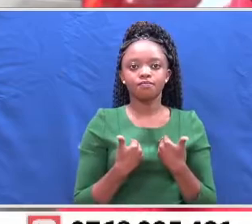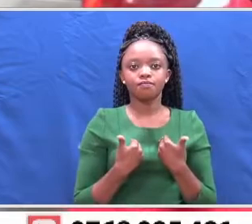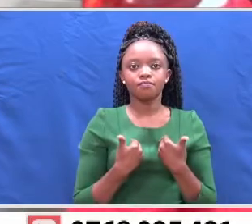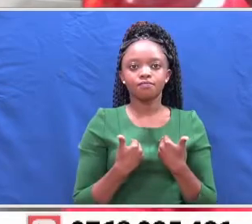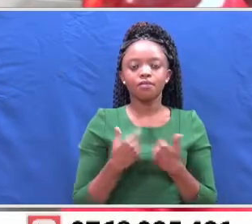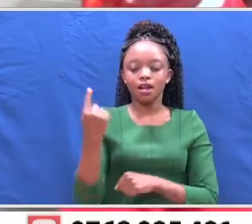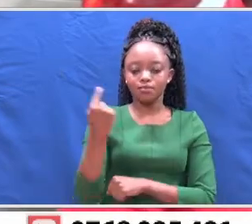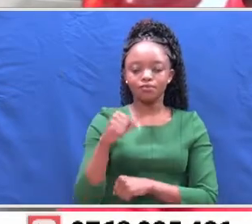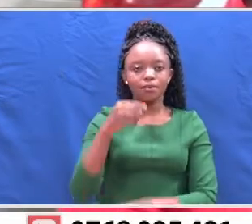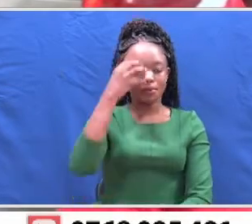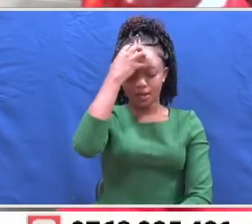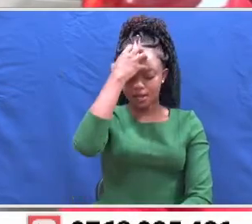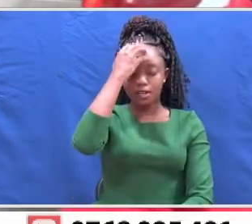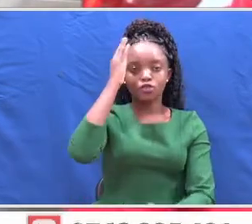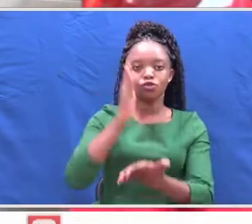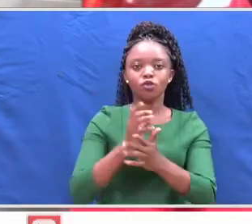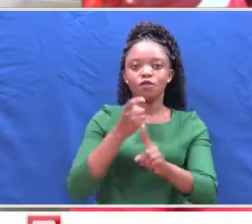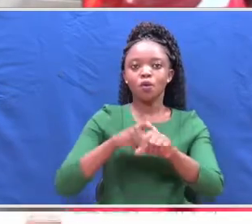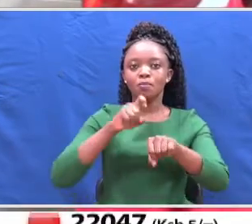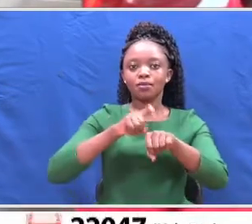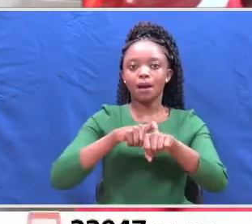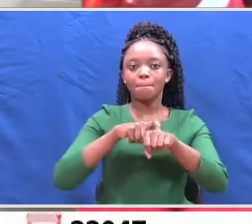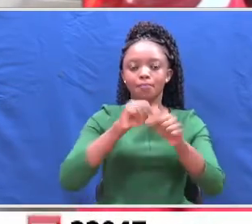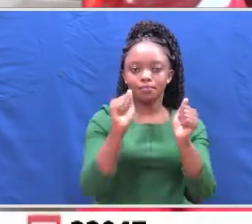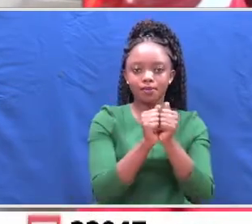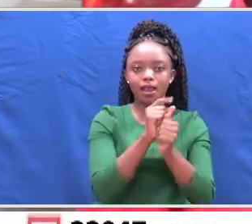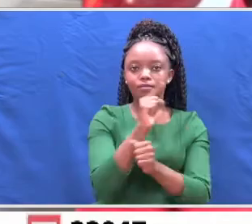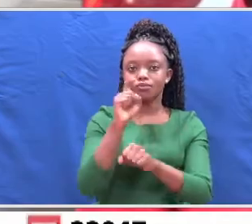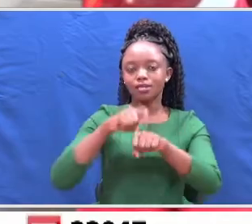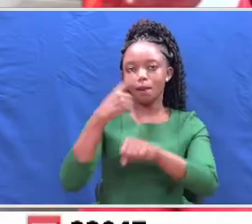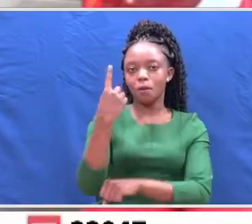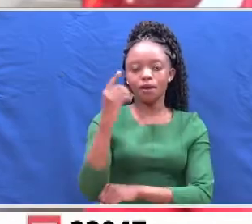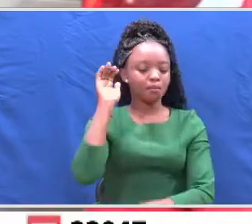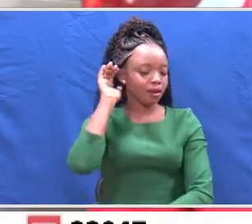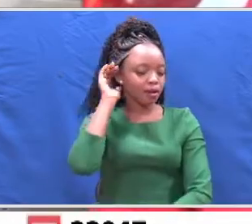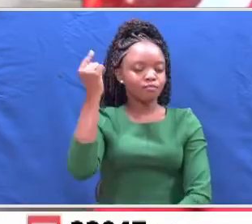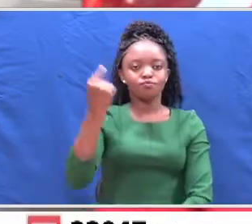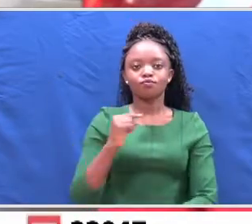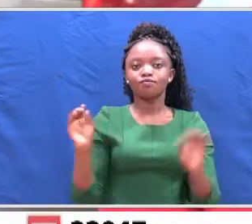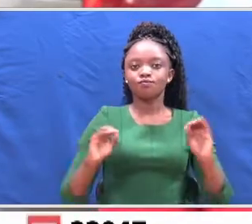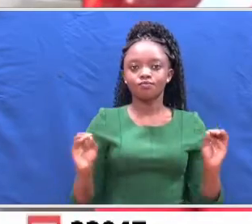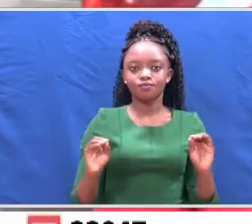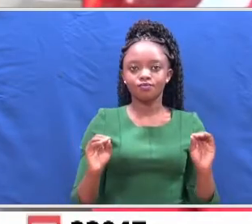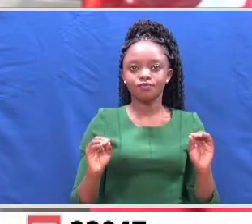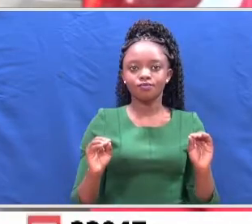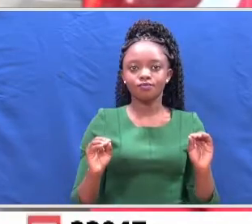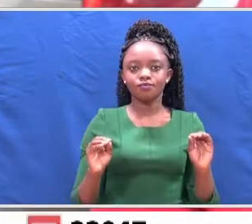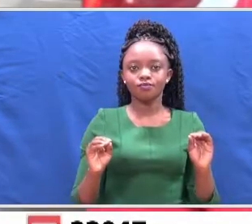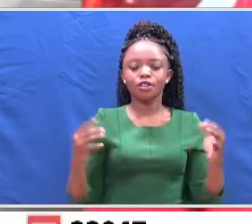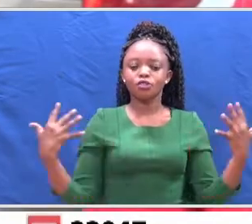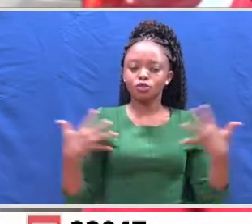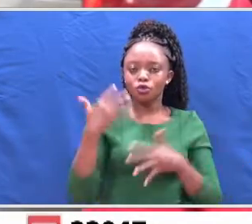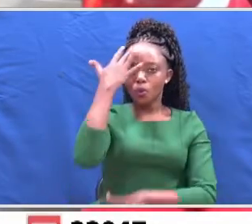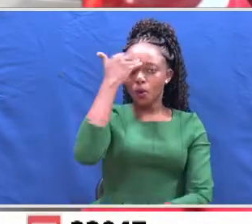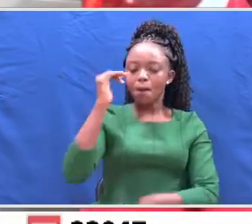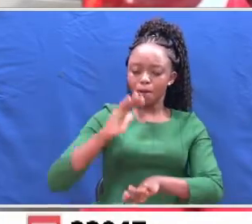hapa na tumegadhabika tangia saa 4 hadi saa 7 tumeelezwa hawakuji. Na tumeshtuka kwa sababu